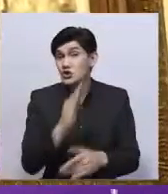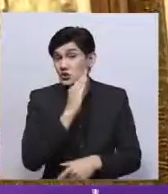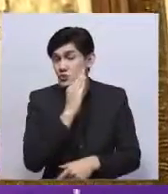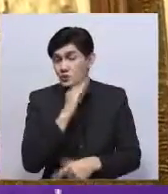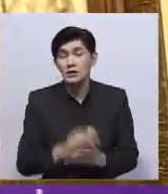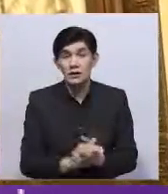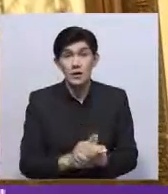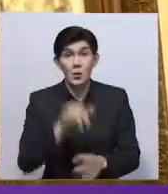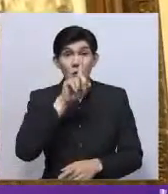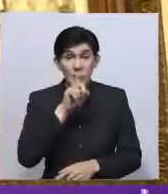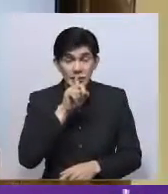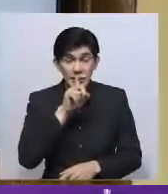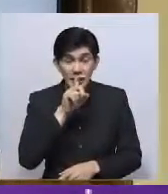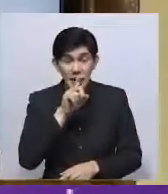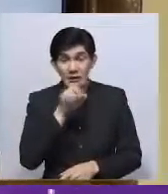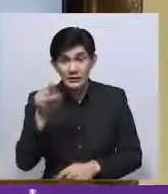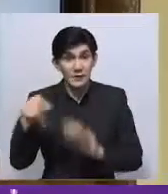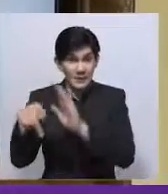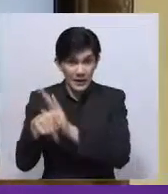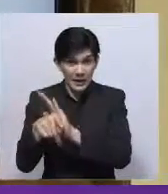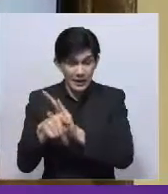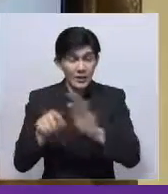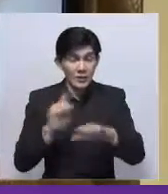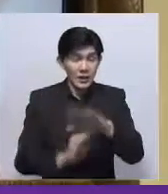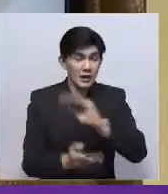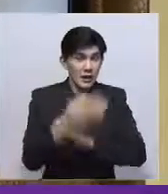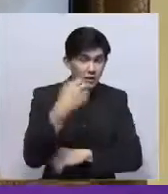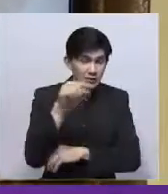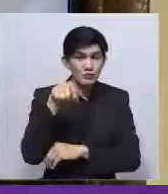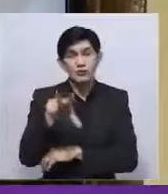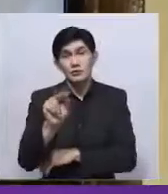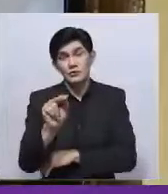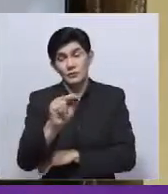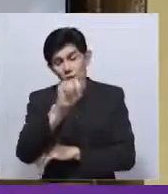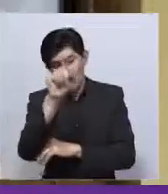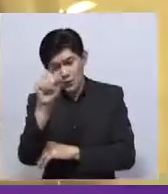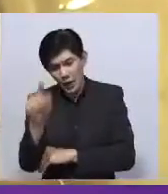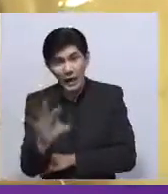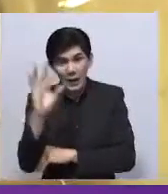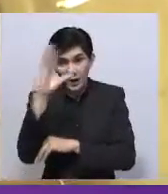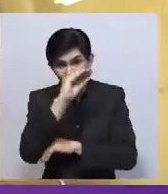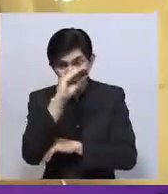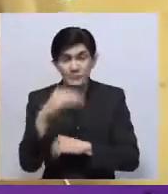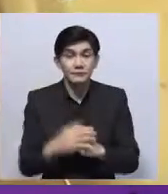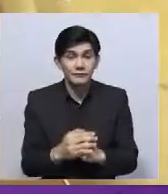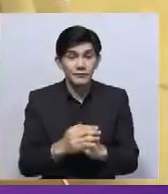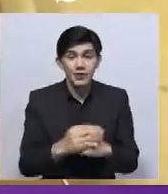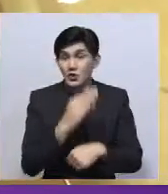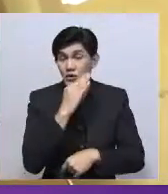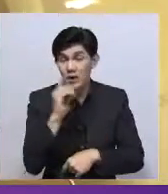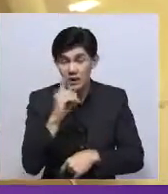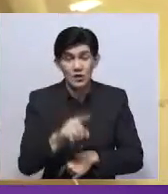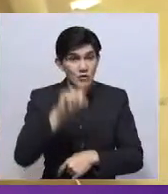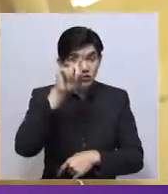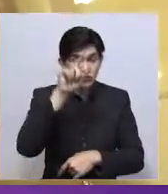าเป็นวันอาทิตย์ถึงวันพฤหัสบดี10โมงครึ่งนะคะ10นาฬิกา30นาทีถึง21นาฬิกาแต่ถ้าคุณจะ